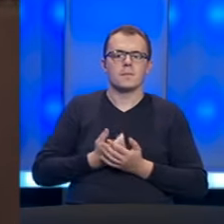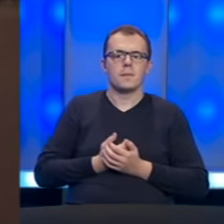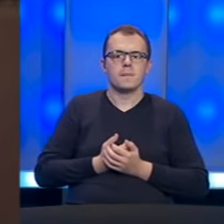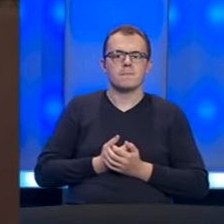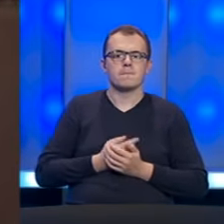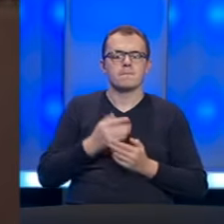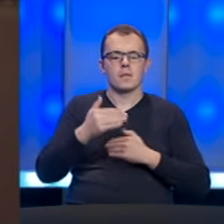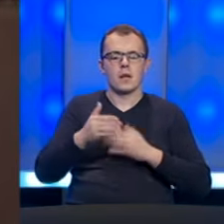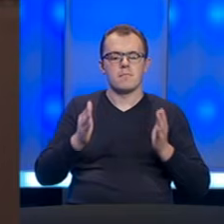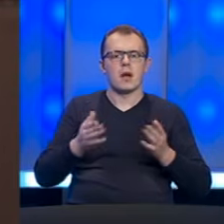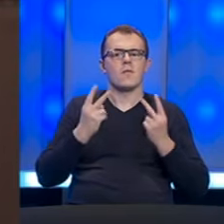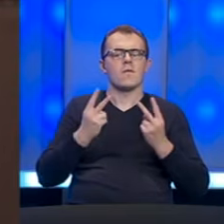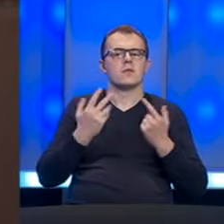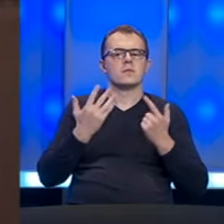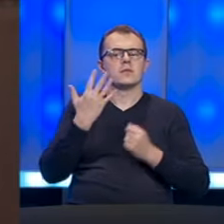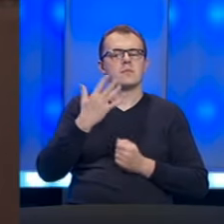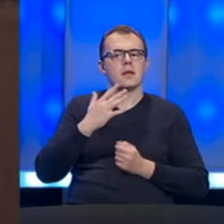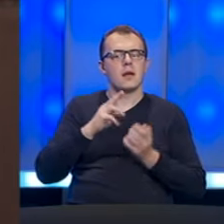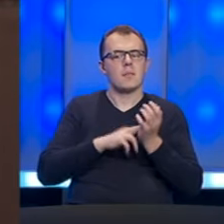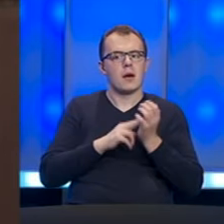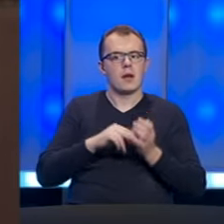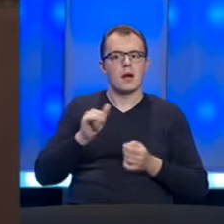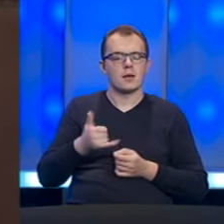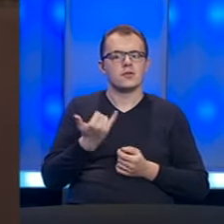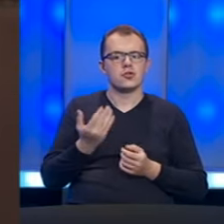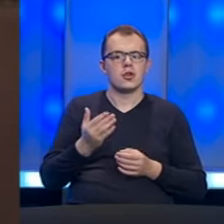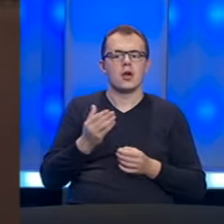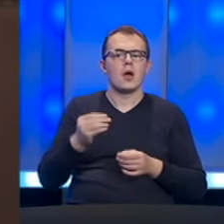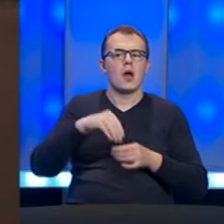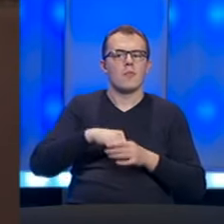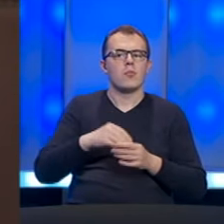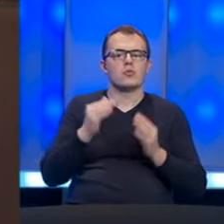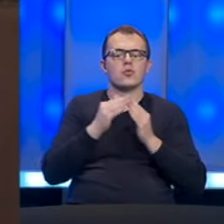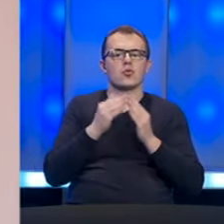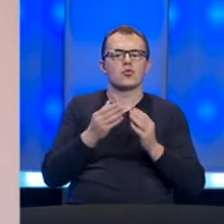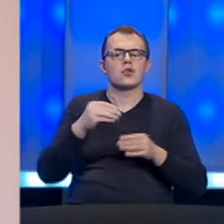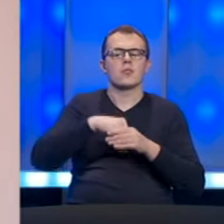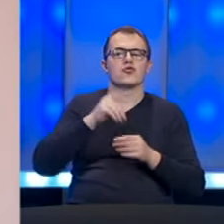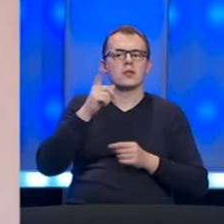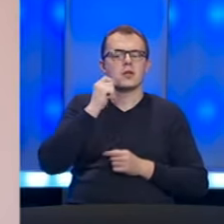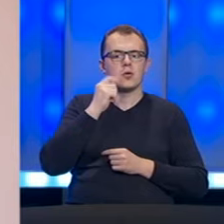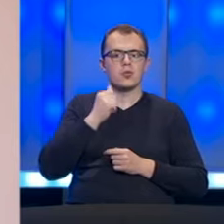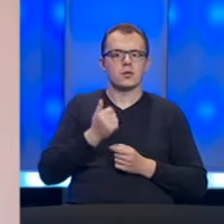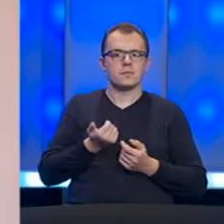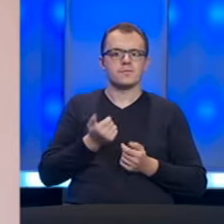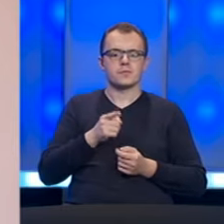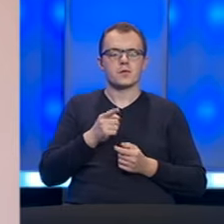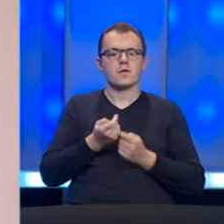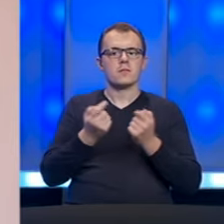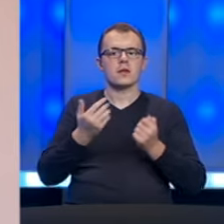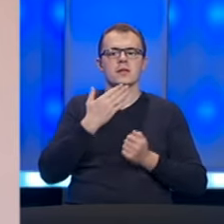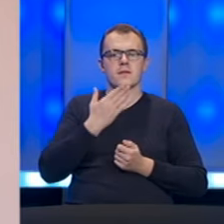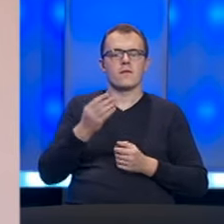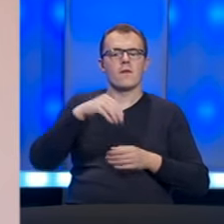robni paket u vrijednosti 75 maraka će popuniti dobro kućne budžete tih ljudi. Ovo je svakako zgodna prilika da se